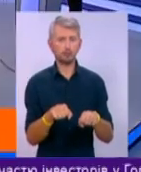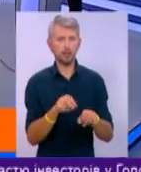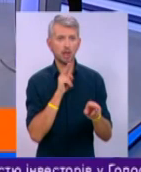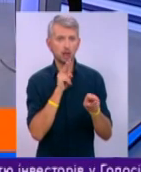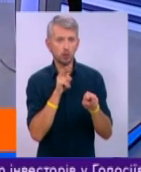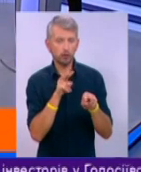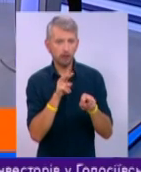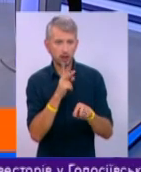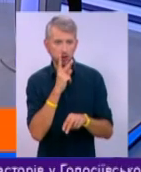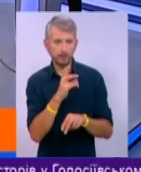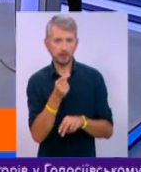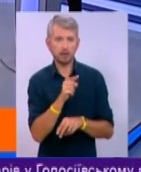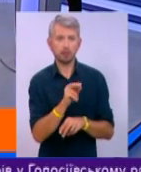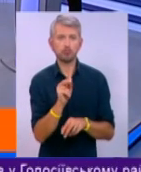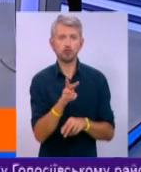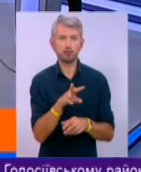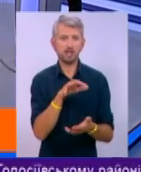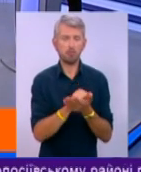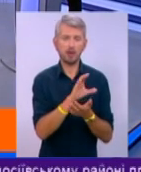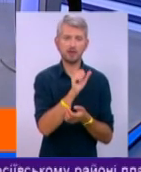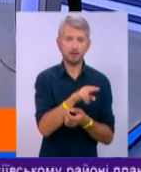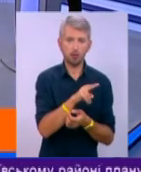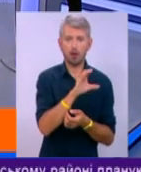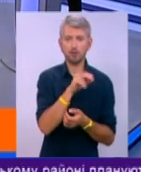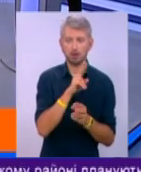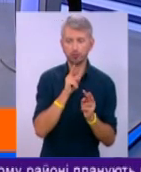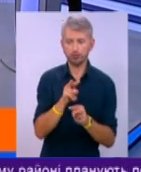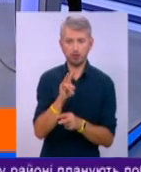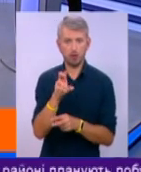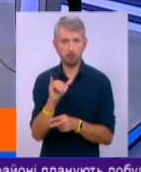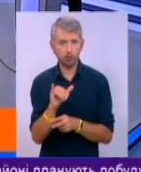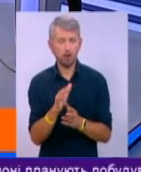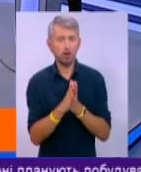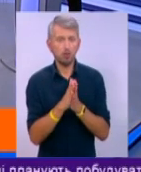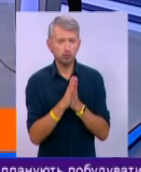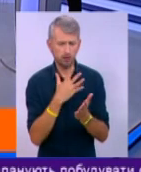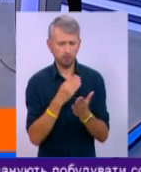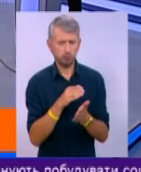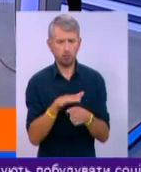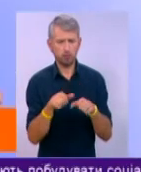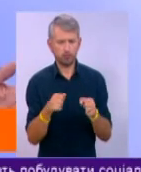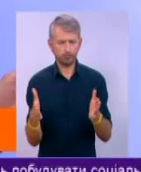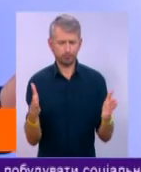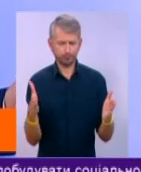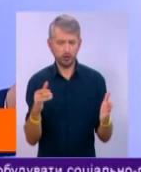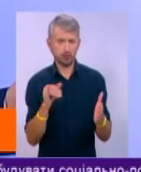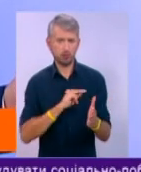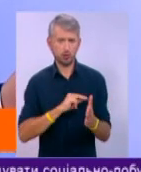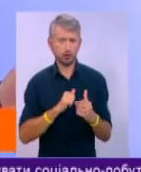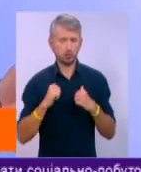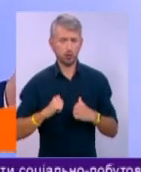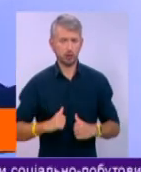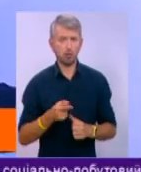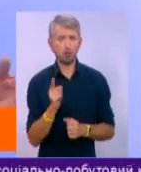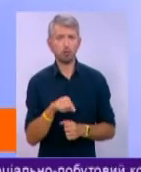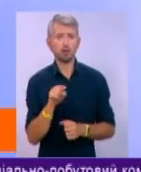слідкувати, як дивитися за тим, чим займається САП, а САП НАБУ, будь ласка, не виходьте за межі повноважень і працюйте спокійно. І